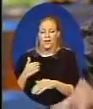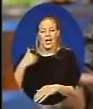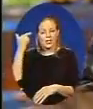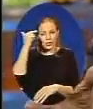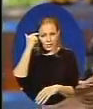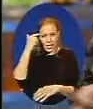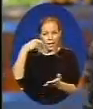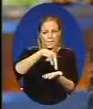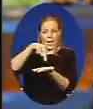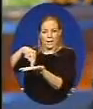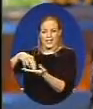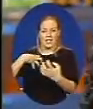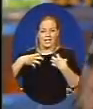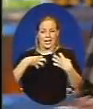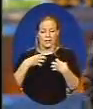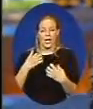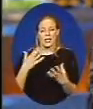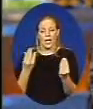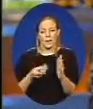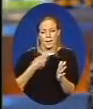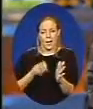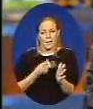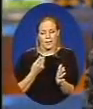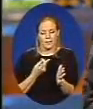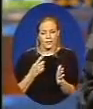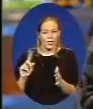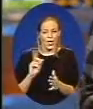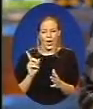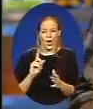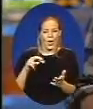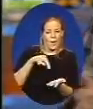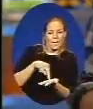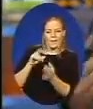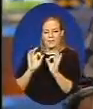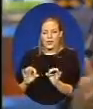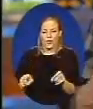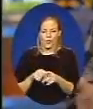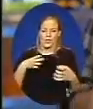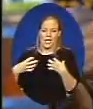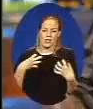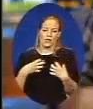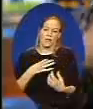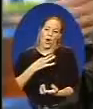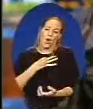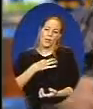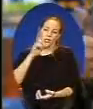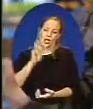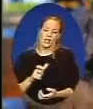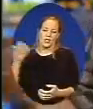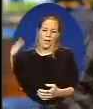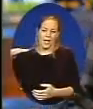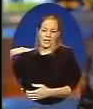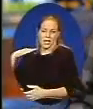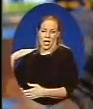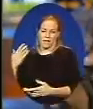שבמיזנסנה, בהעמדה של שחקנים, אני הרבה פעמים לא מעמיד בדיוק כמו שמעמידים בתיאטרון. לא אכפת לי שאנשים יעמדו עם